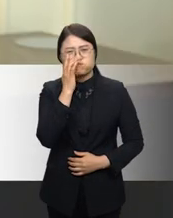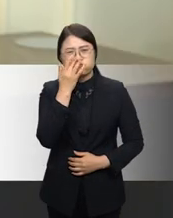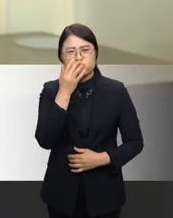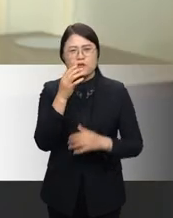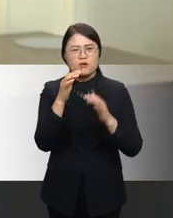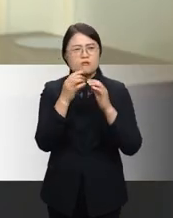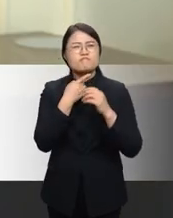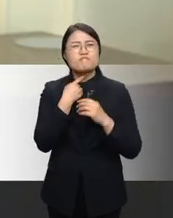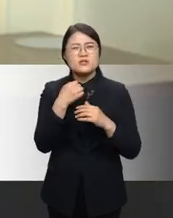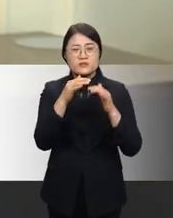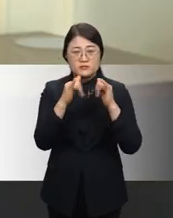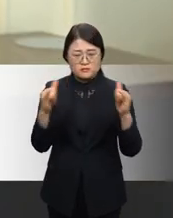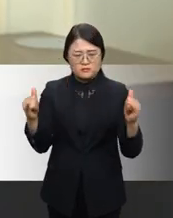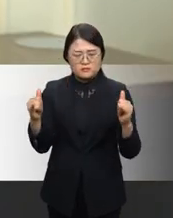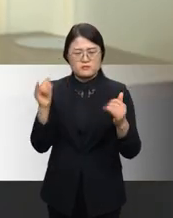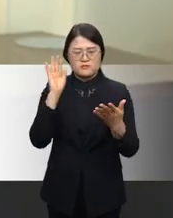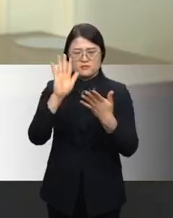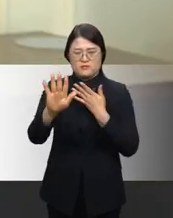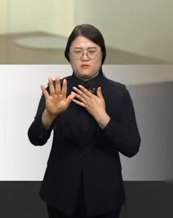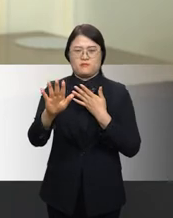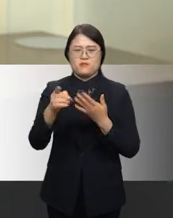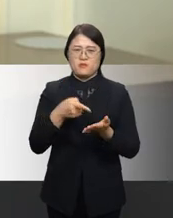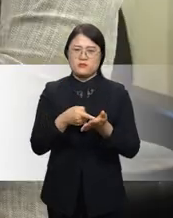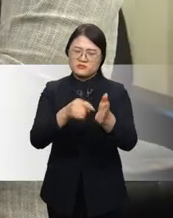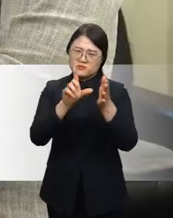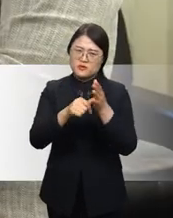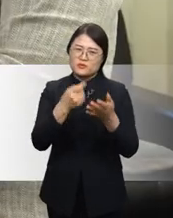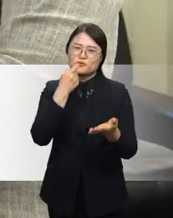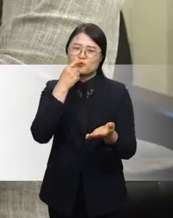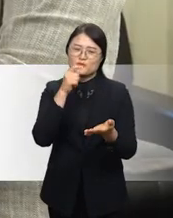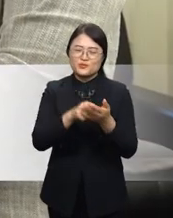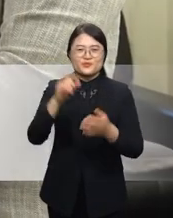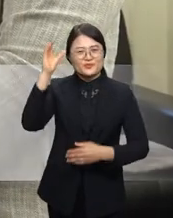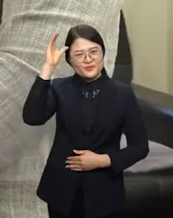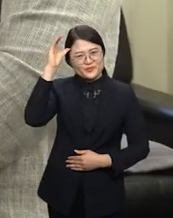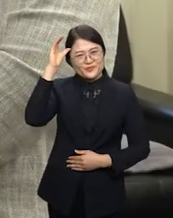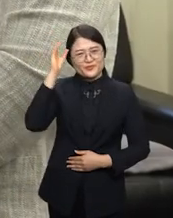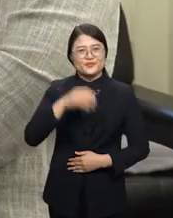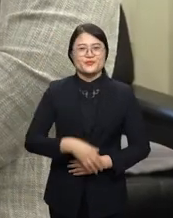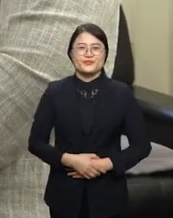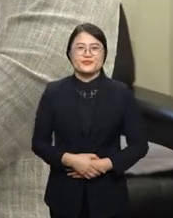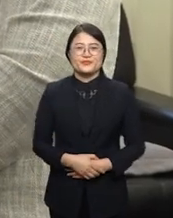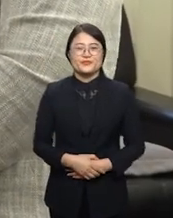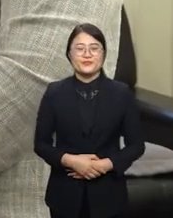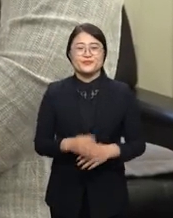겪었던 시민들의 불편이 다소 해소될 수 있을 것으로 기대하고 있습니다.